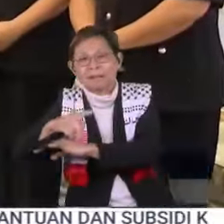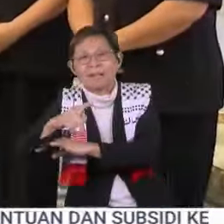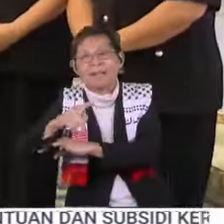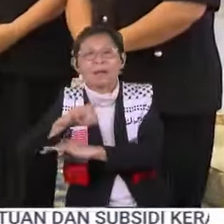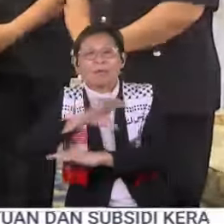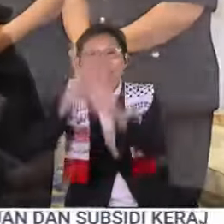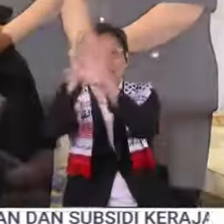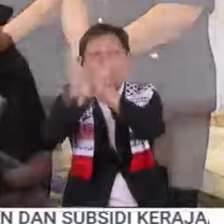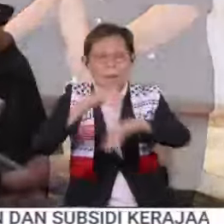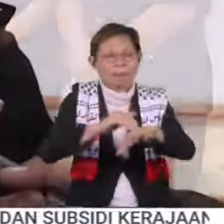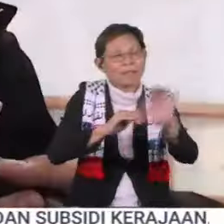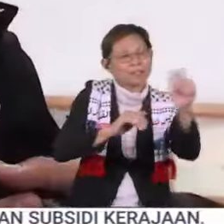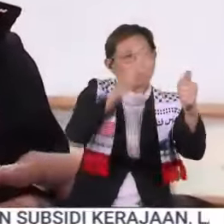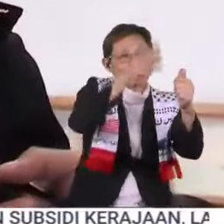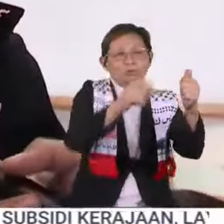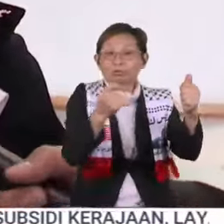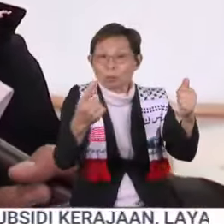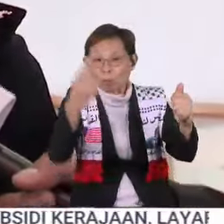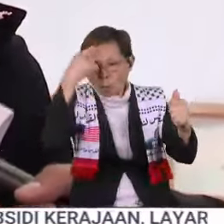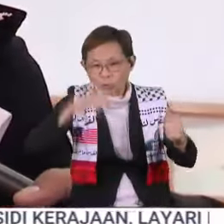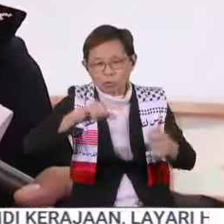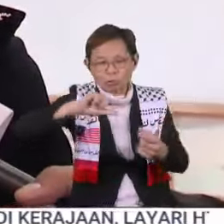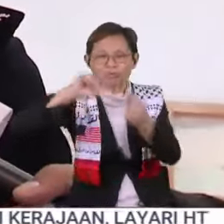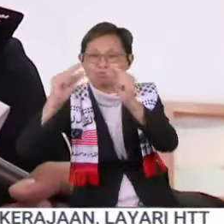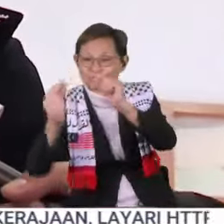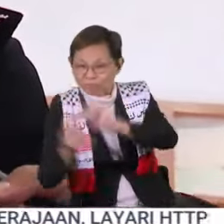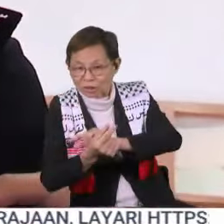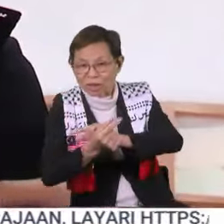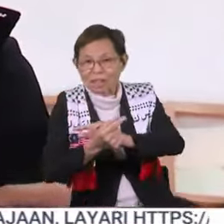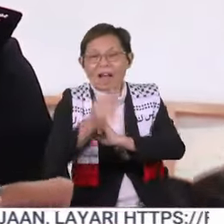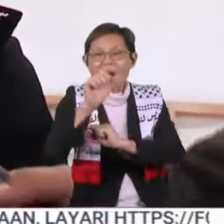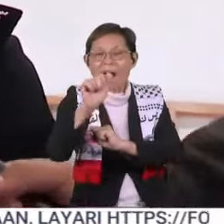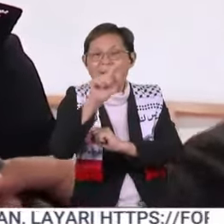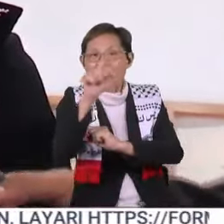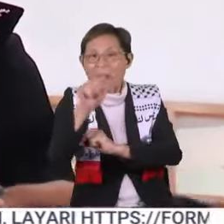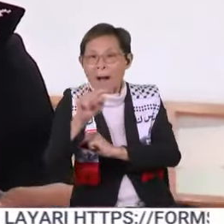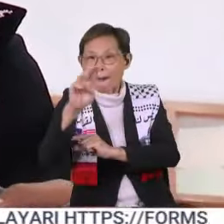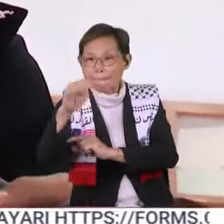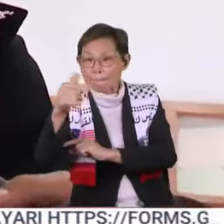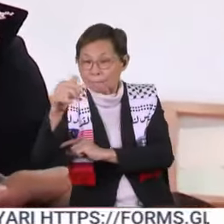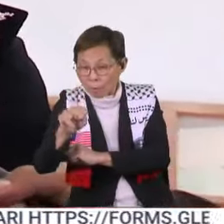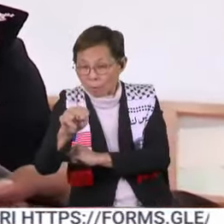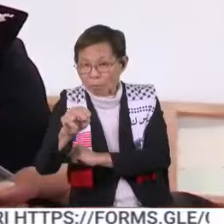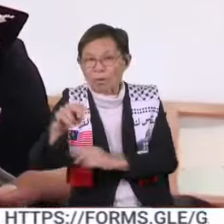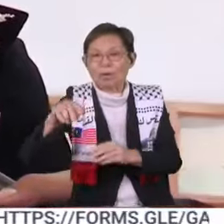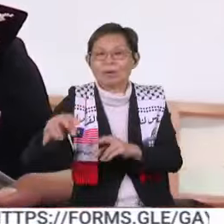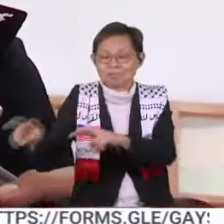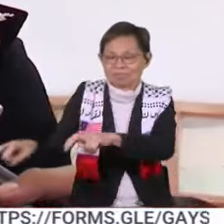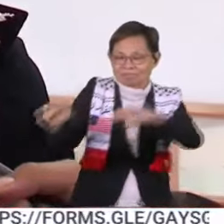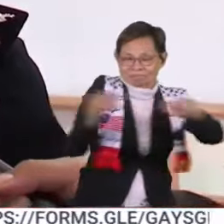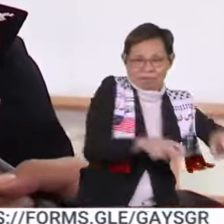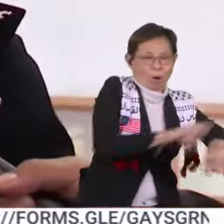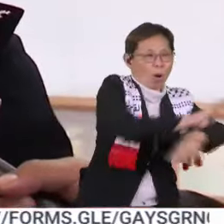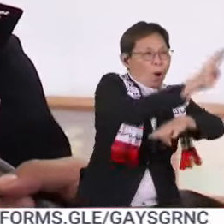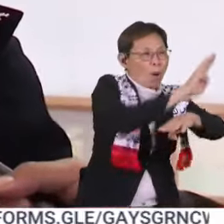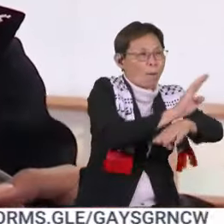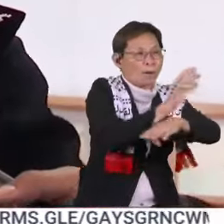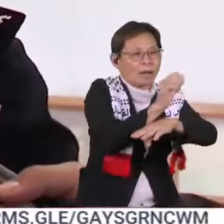Sarawak pada 10 November lepas bagi menggantikan Datuk Muhammad Azman Ahmad Sapri yang berpindah ke Bukit